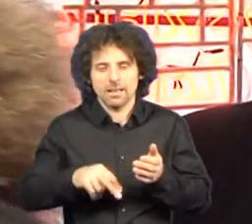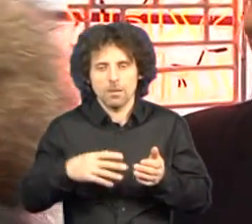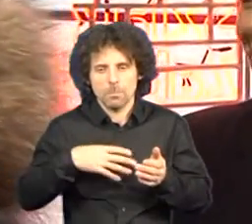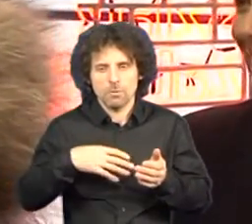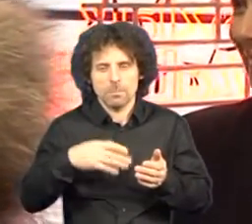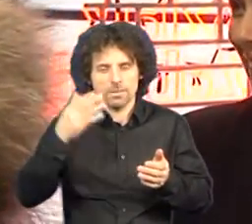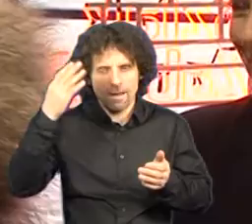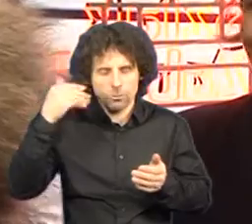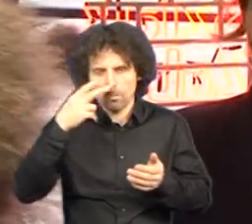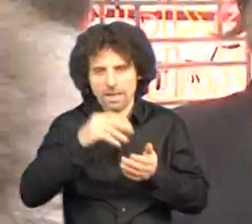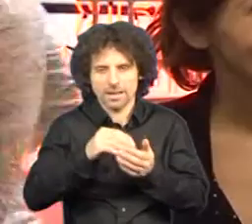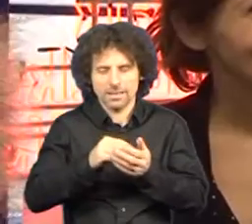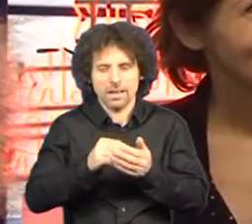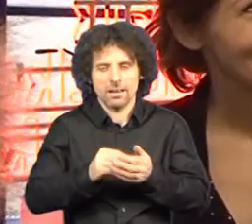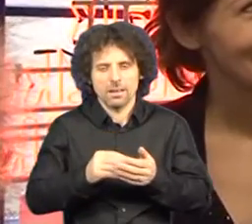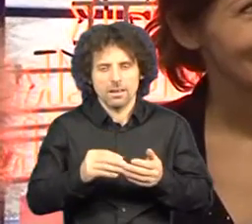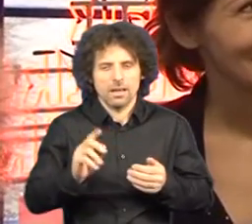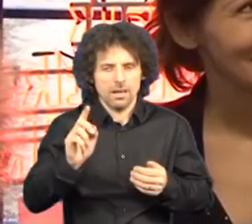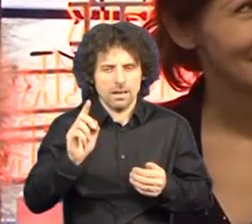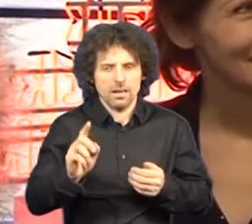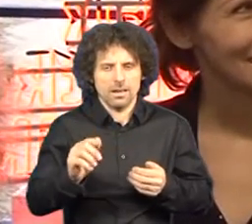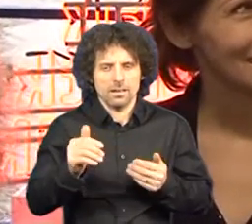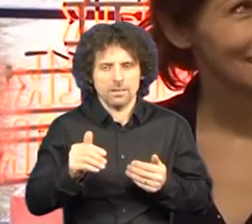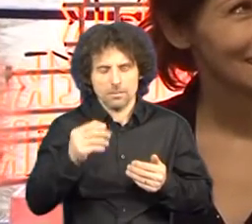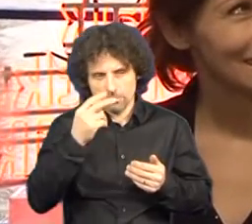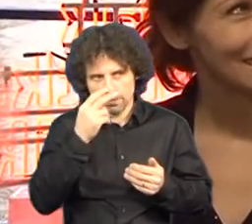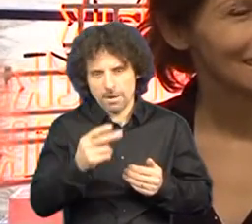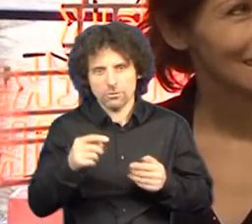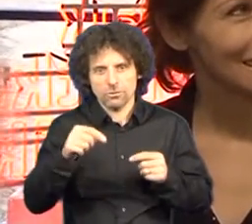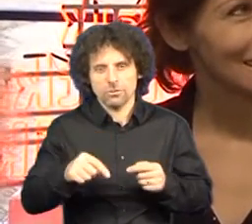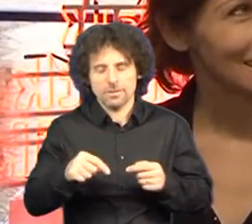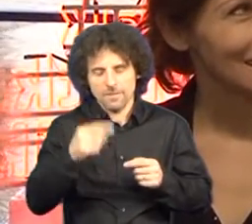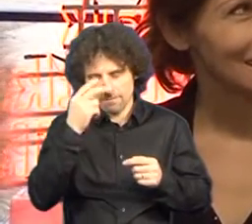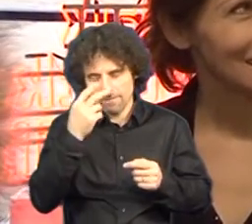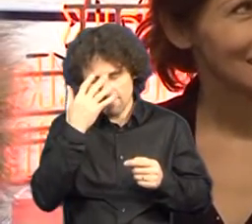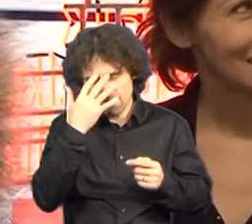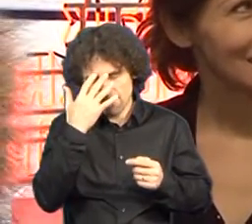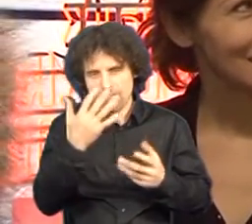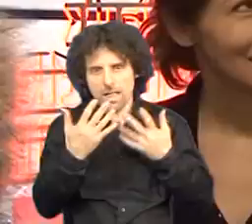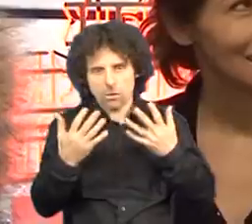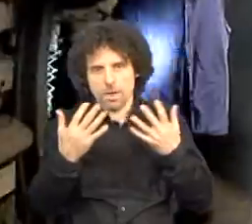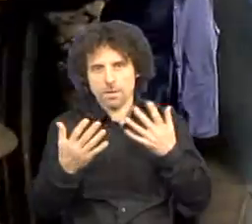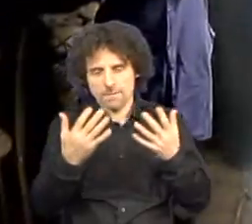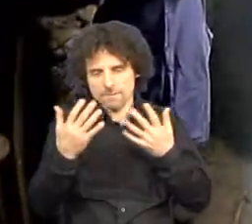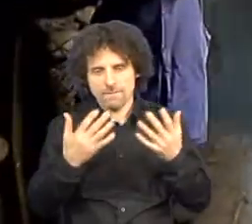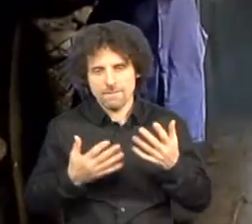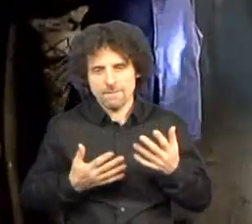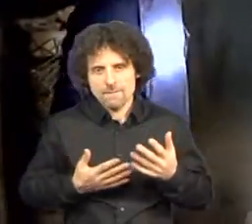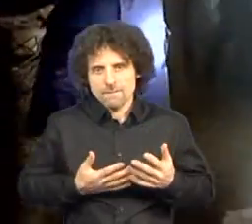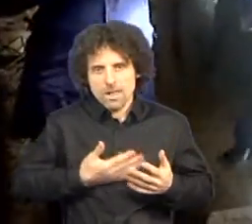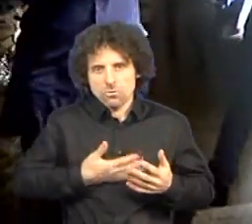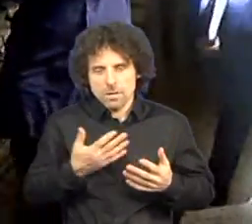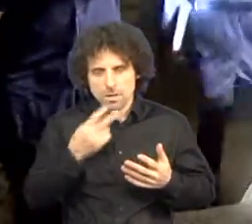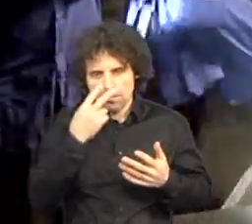praktyce, ale to parę razy tylko byłem na dole. Ale myślę, że po tylu latach na pewno zrobi to wrażenie, bo za każdym razem to robi wrażenie. Najnowsza